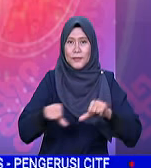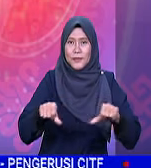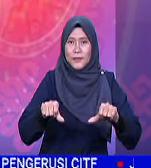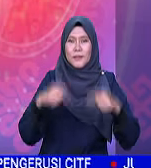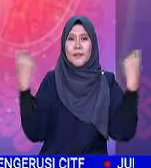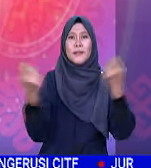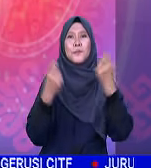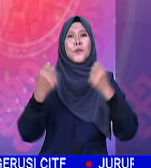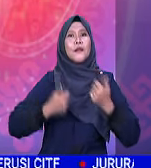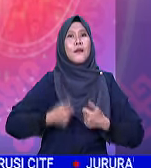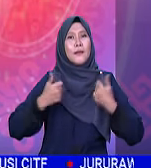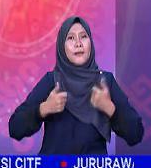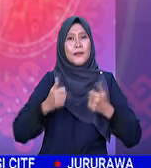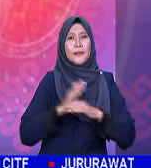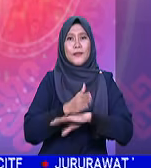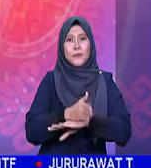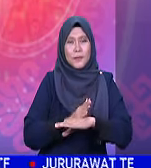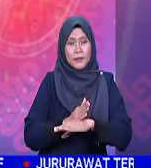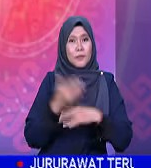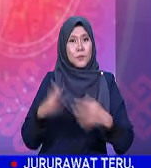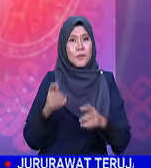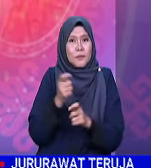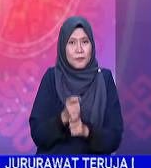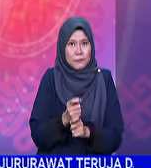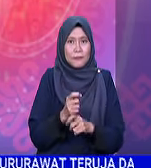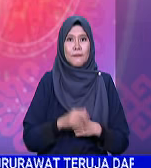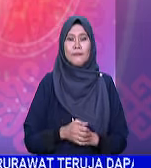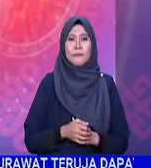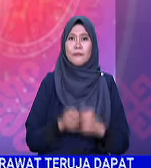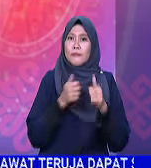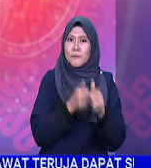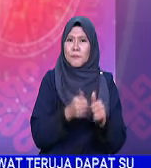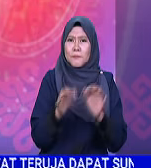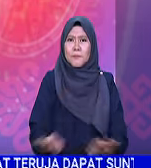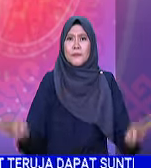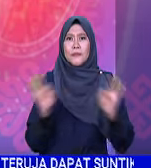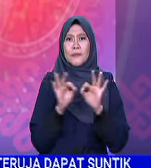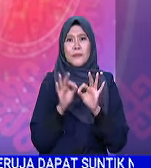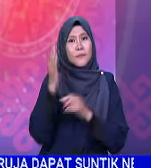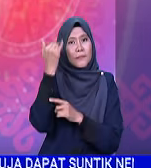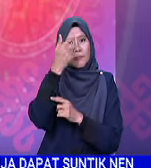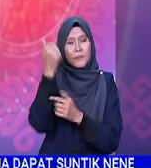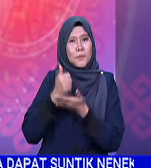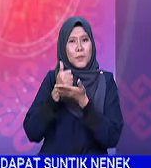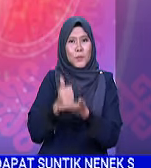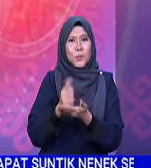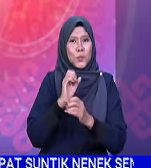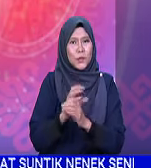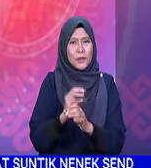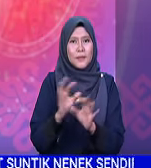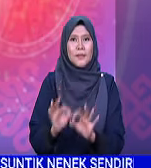dan sambutan Hari Raya Aidiladha yang telah ditetapkan. Pematuhan itu penting dalam membantu usaha